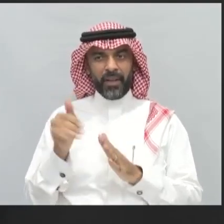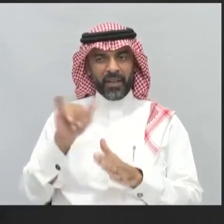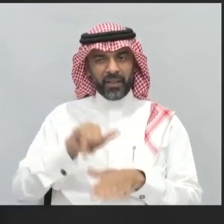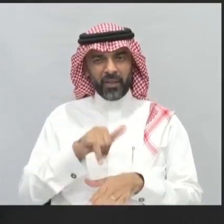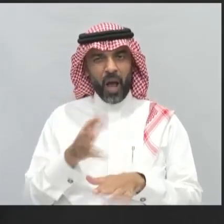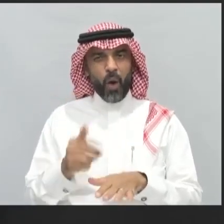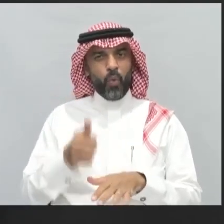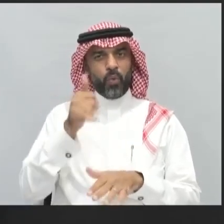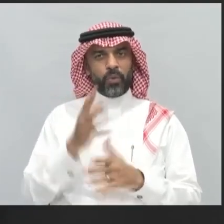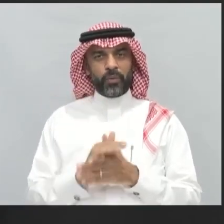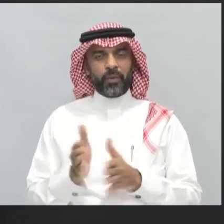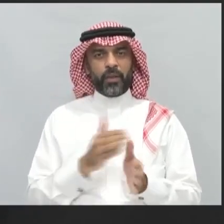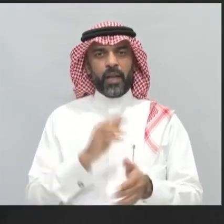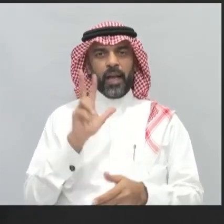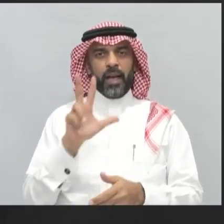انتهى